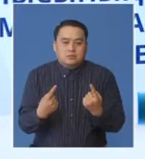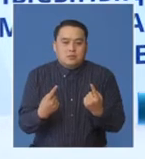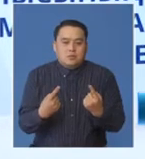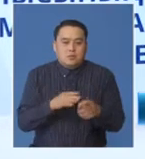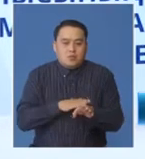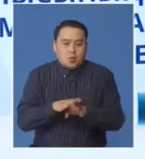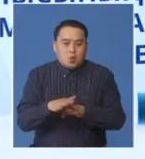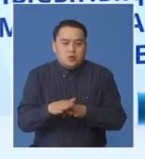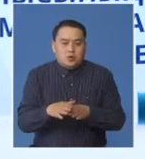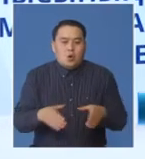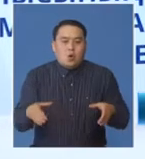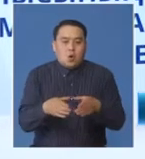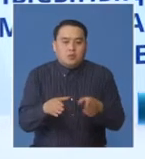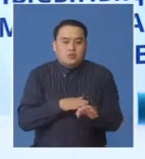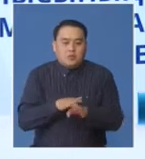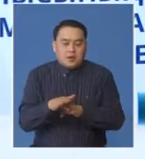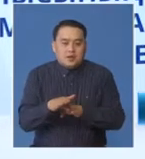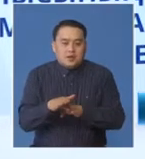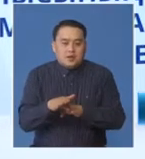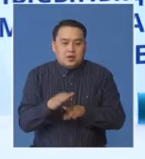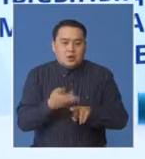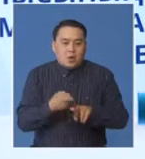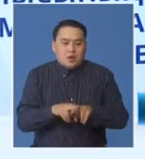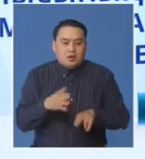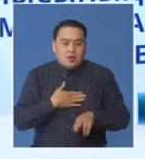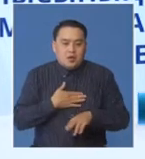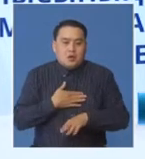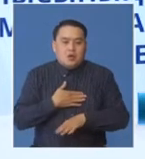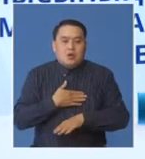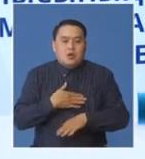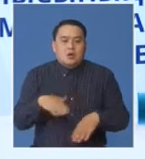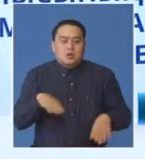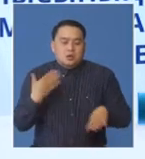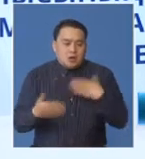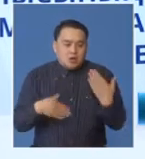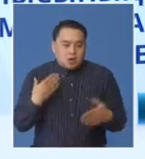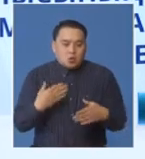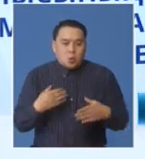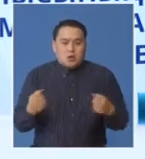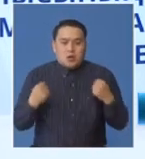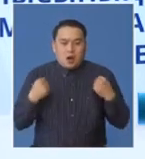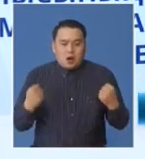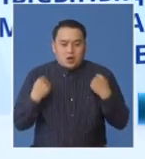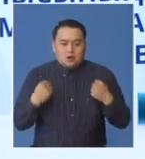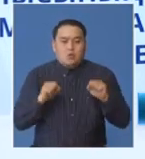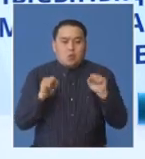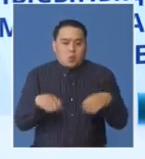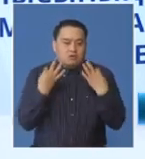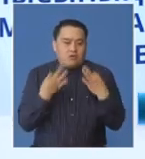полный комплексной реабилитации. Но кроме этого будут уличные тренажеры, аллеи. Получается, они в свободное время